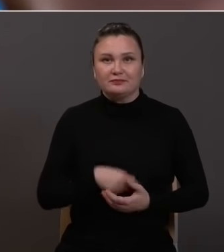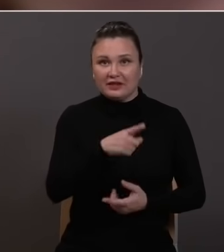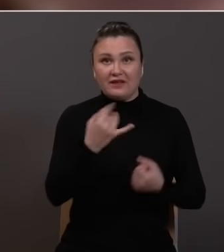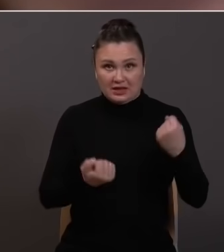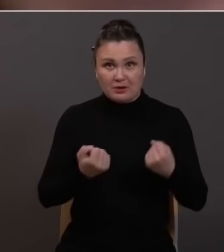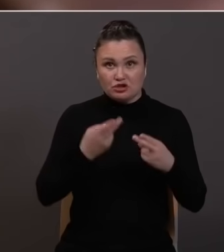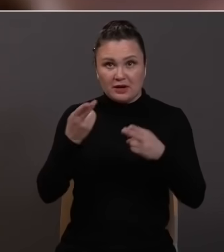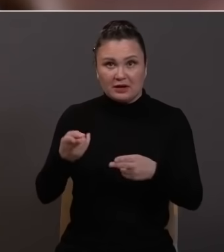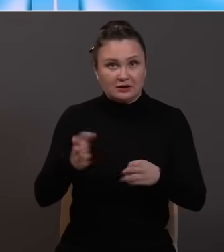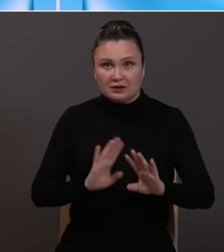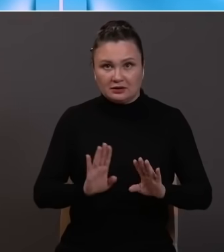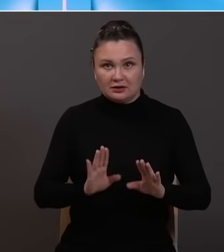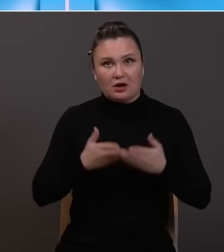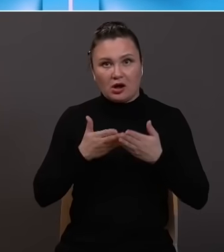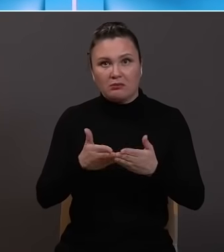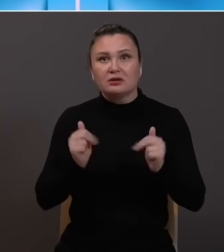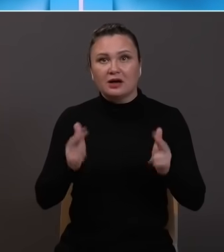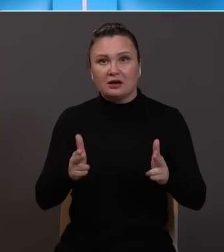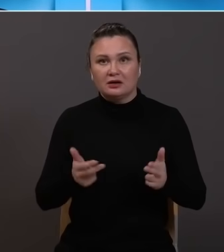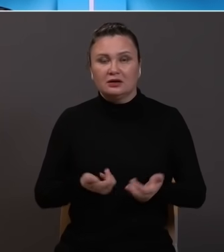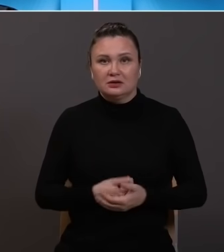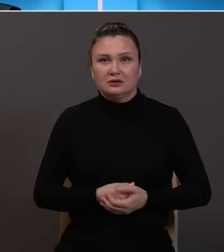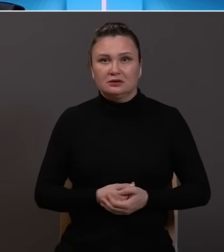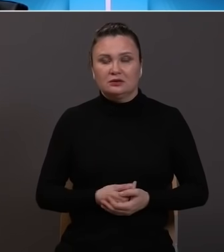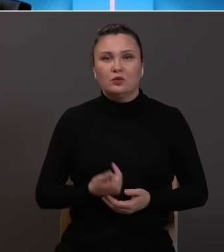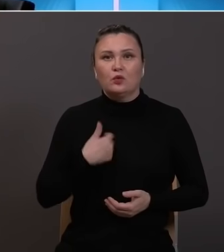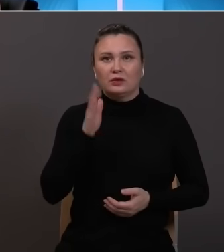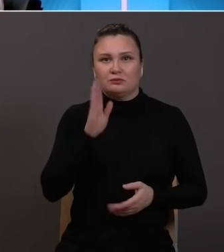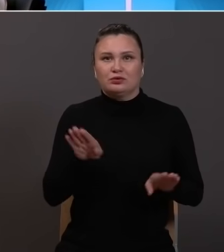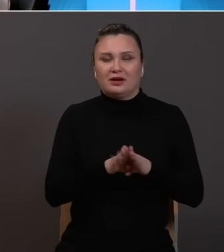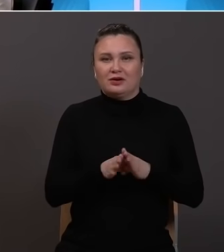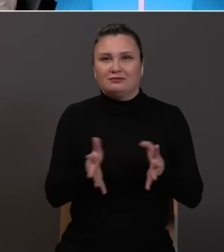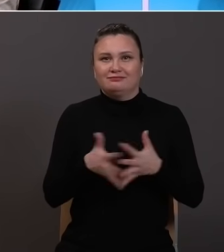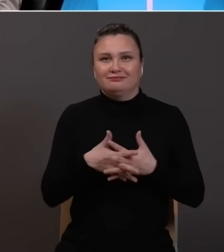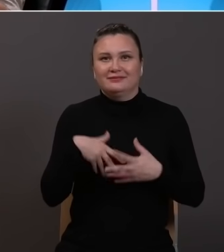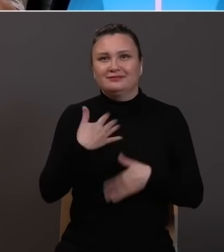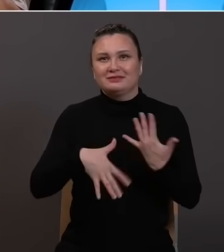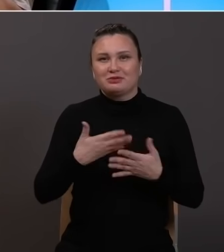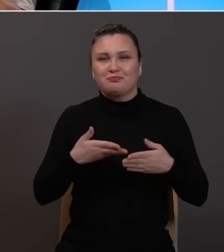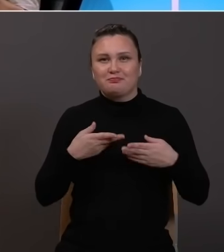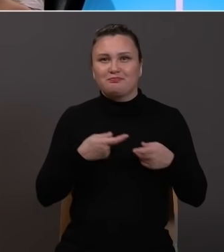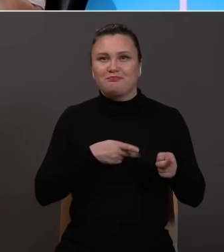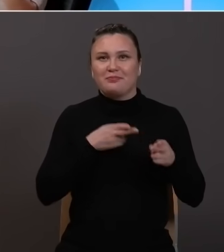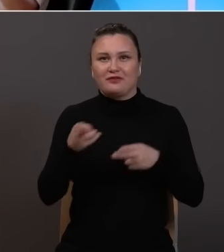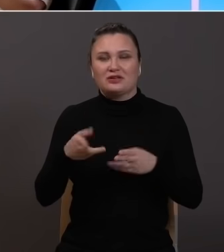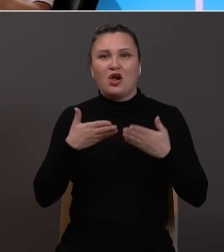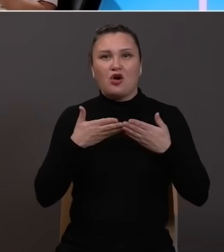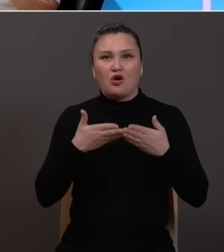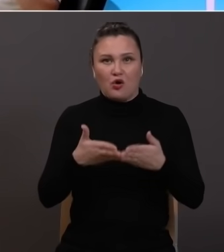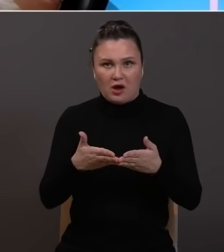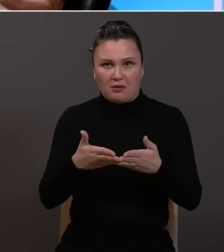нет. Корабль возьмете. У нас, да, там будет такая интермодальная перевозка, как если это можно назвать,